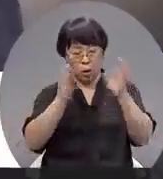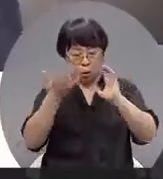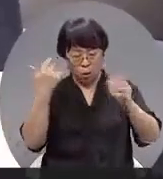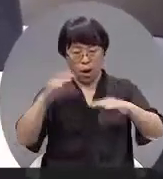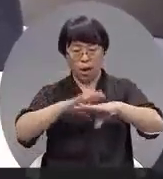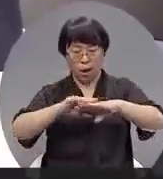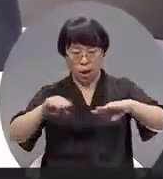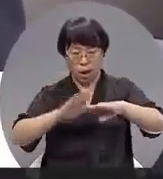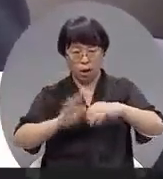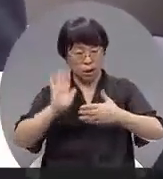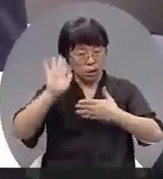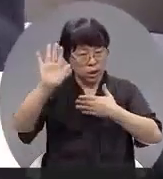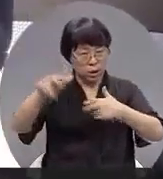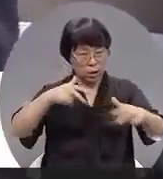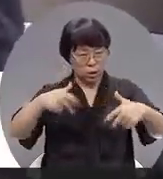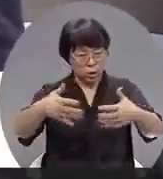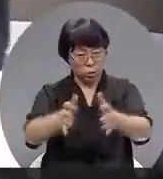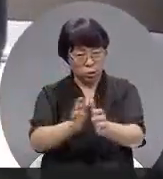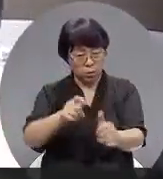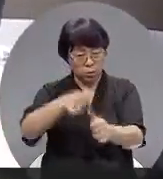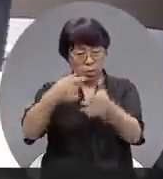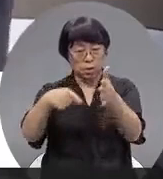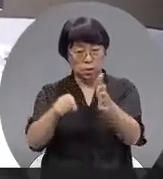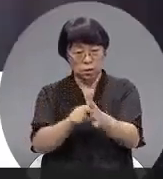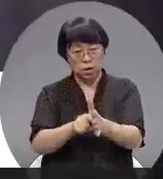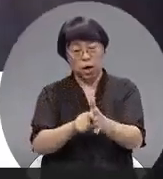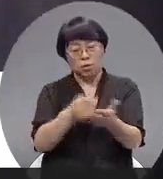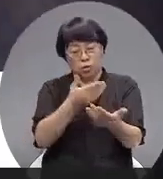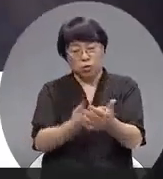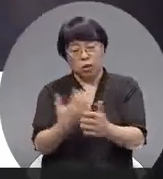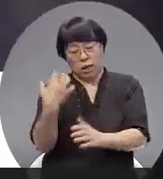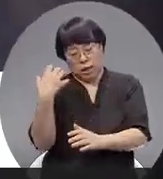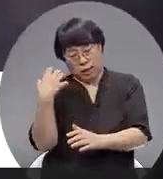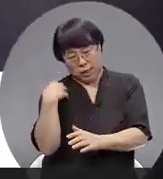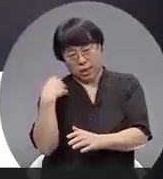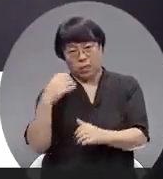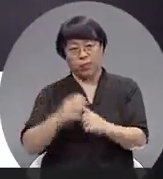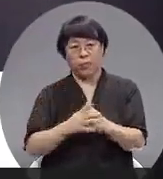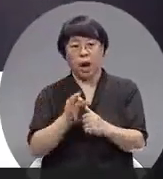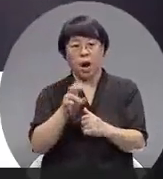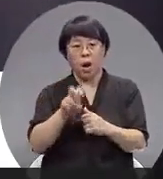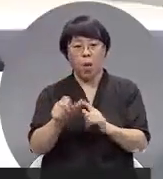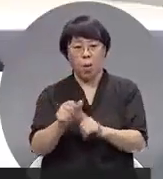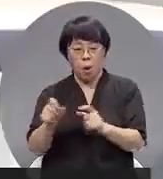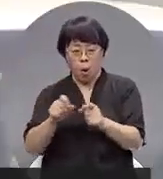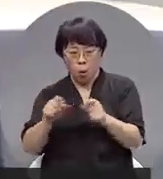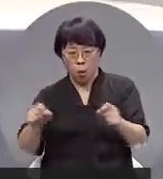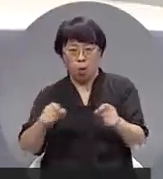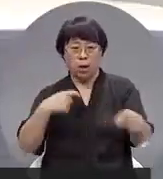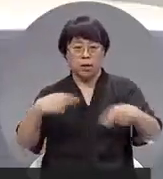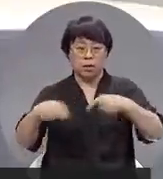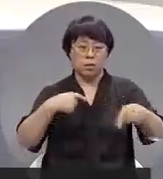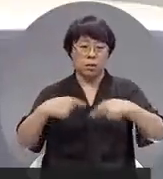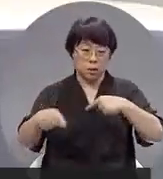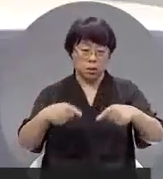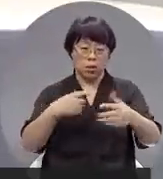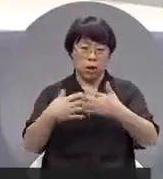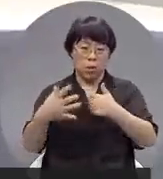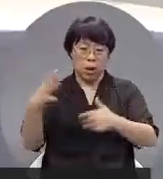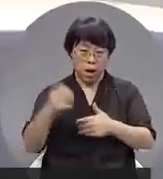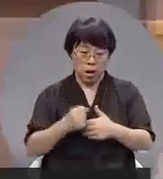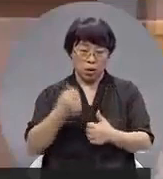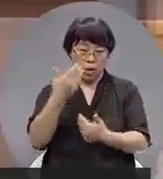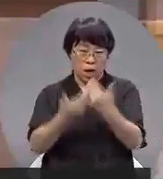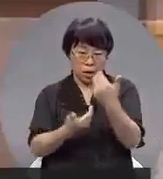차기 지도부 선출을 준비한 n 중책을 맡아 씁니다 업무와 낸 오랜 정치 경험으로 여러 갈등 상황에